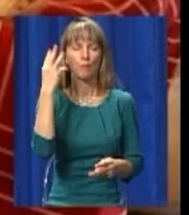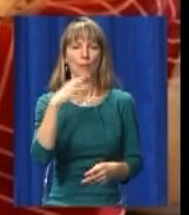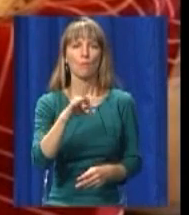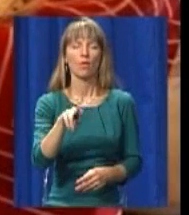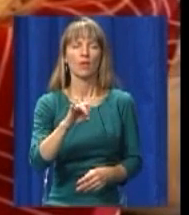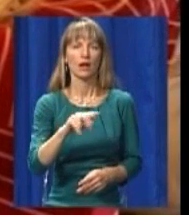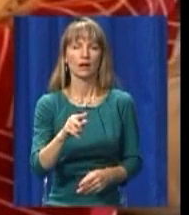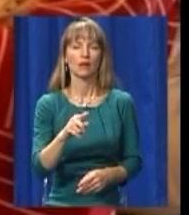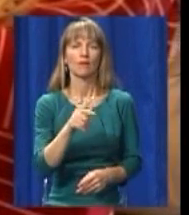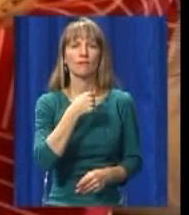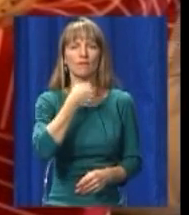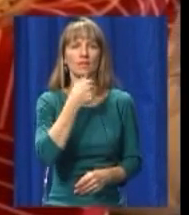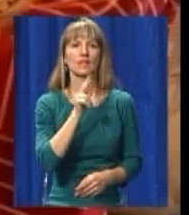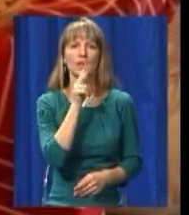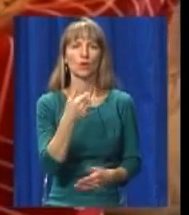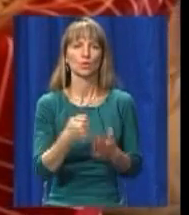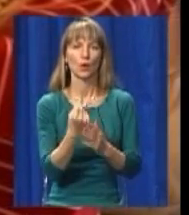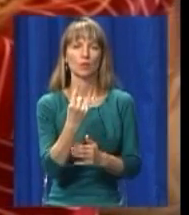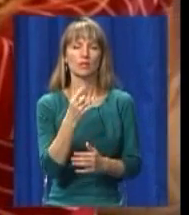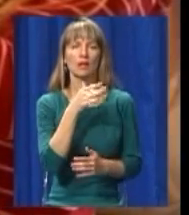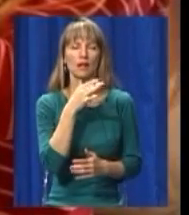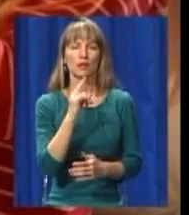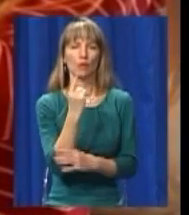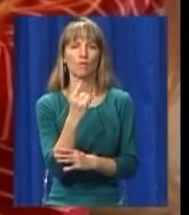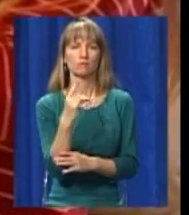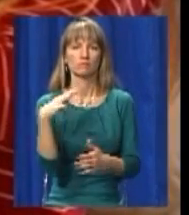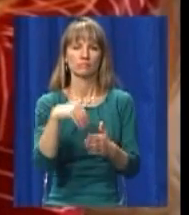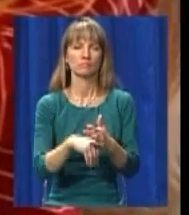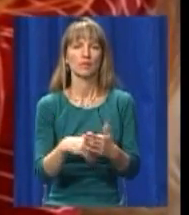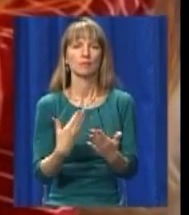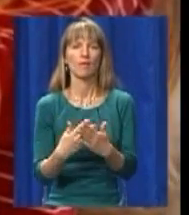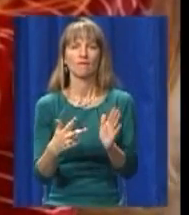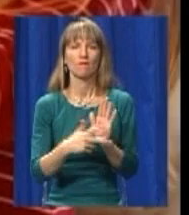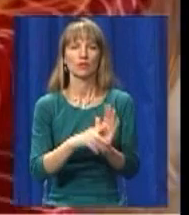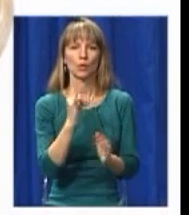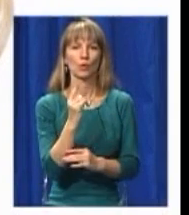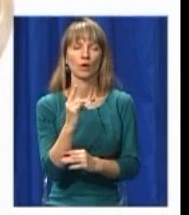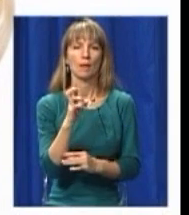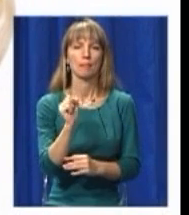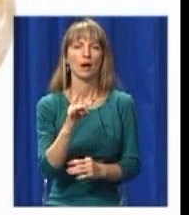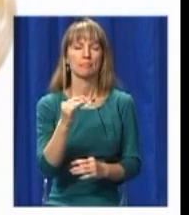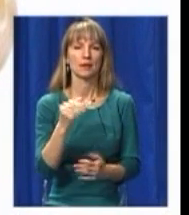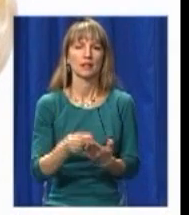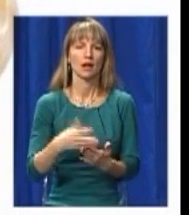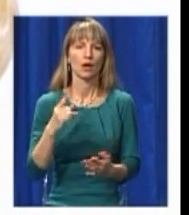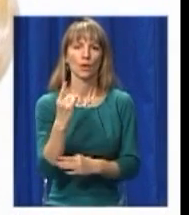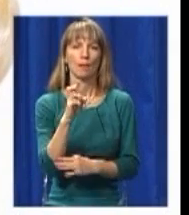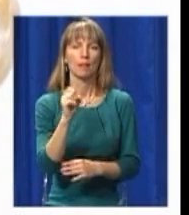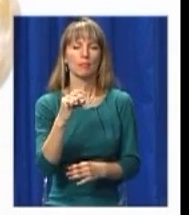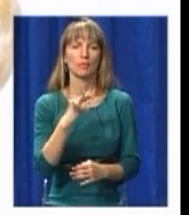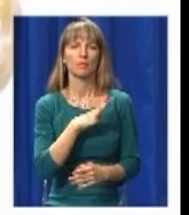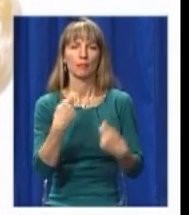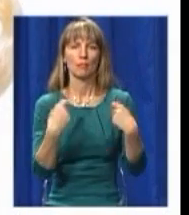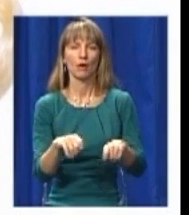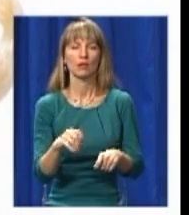віці від 3 років до 11 років, лялькова колекція включає в себе близько 8 ляльок Барбі. Найдорожча лялька Барбі була продана